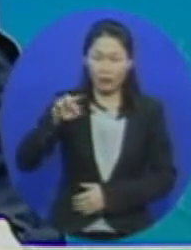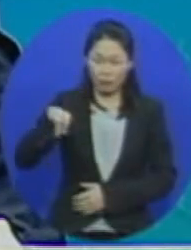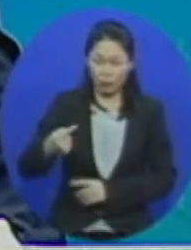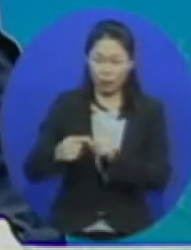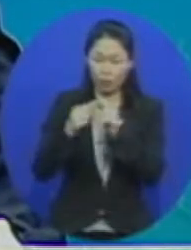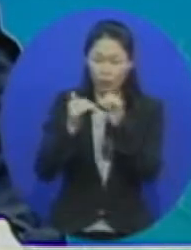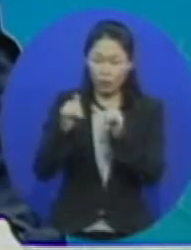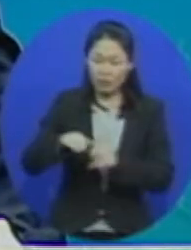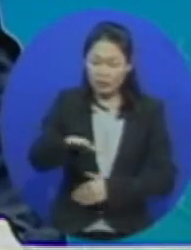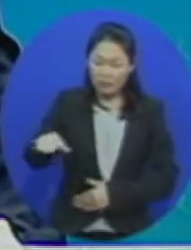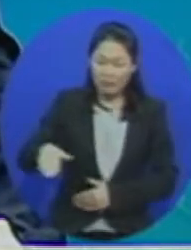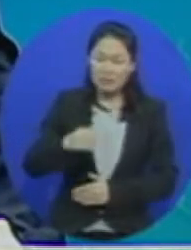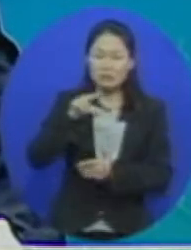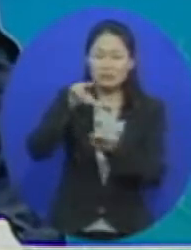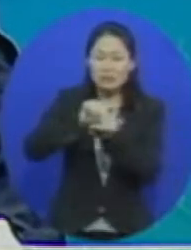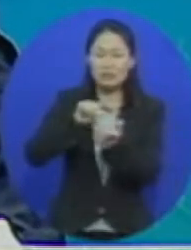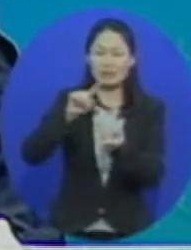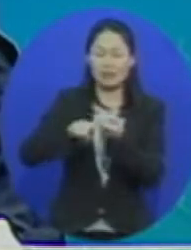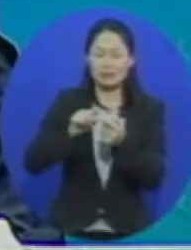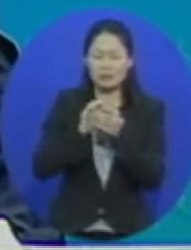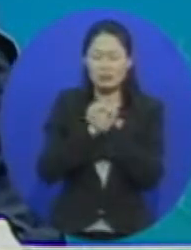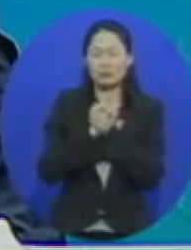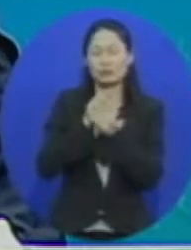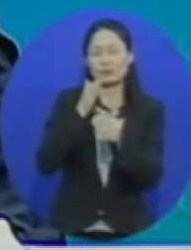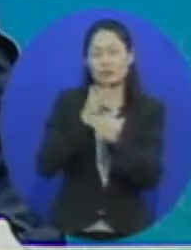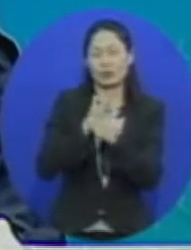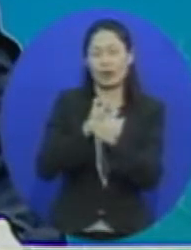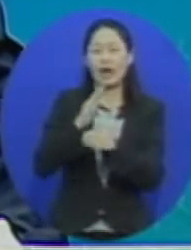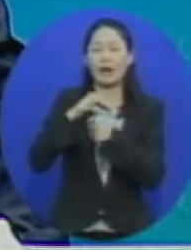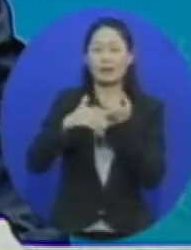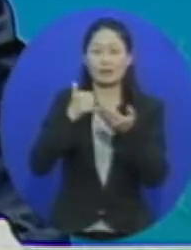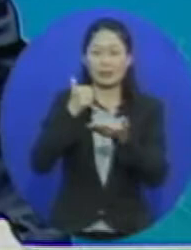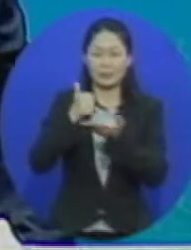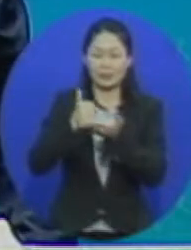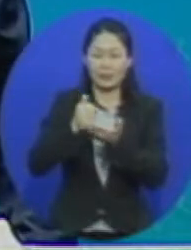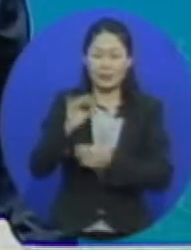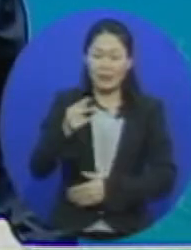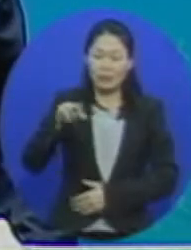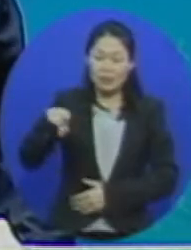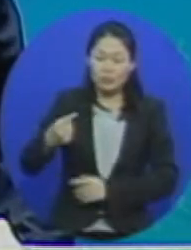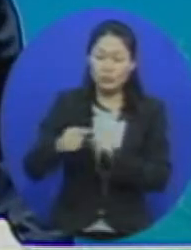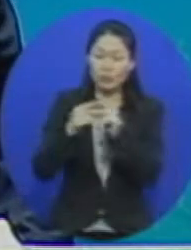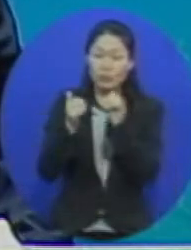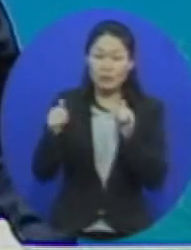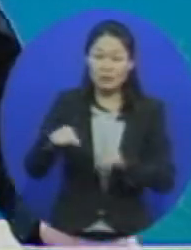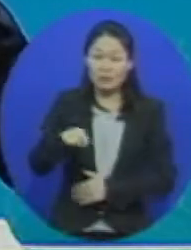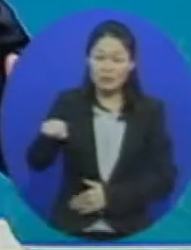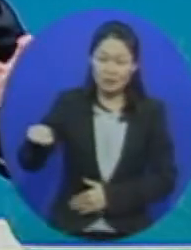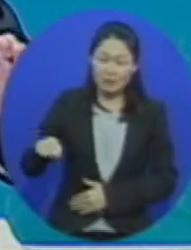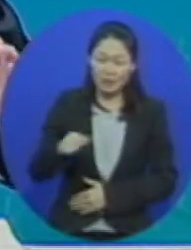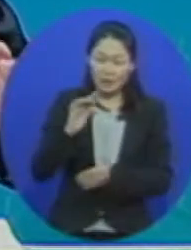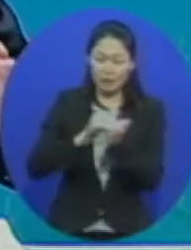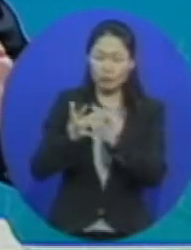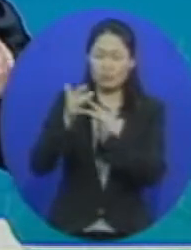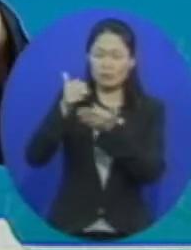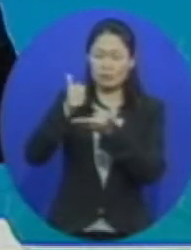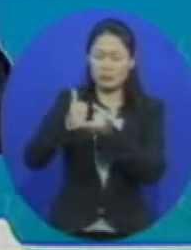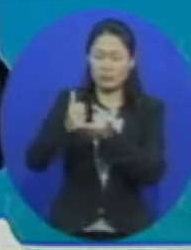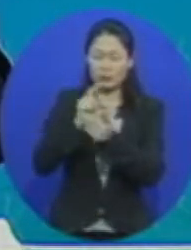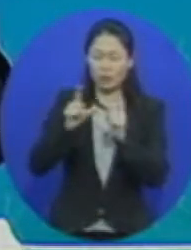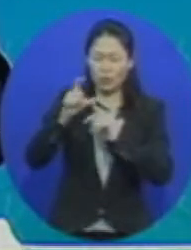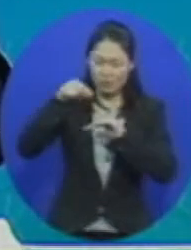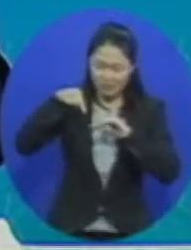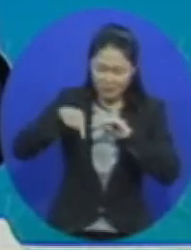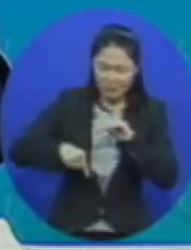에 그 문제를 기도를 하고 있는거예요 하나님 에베소 교회 교우들이 예수님을 더